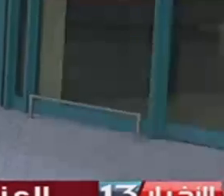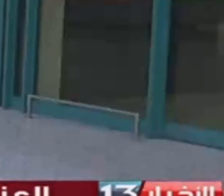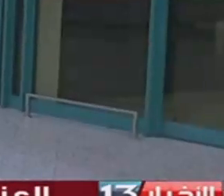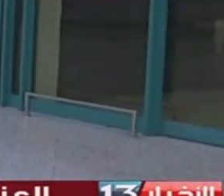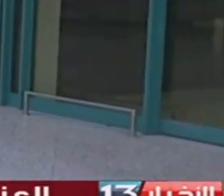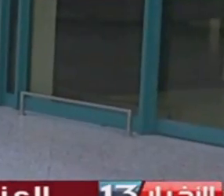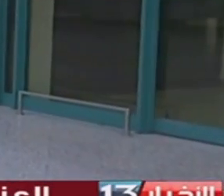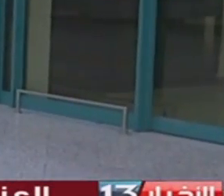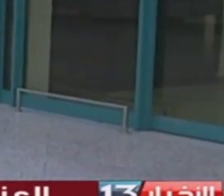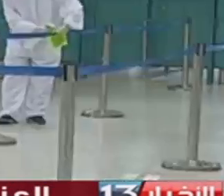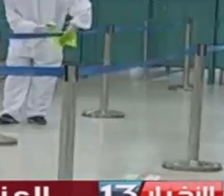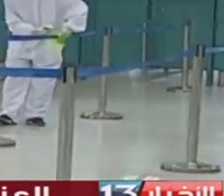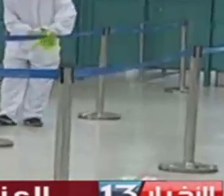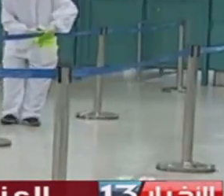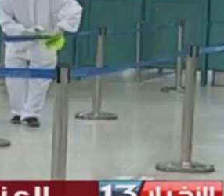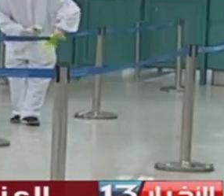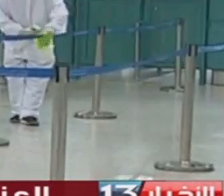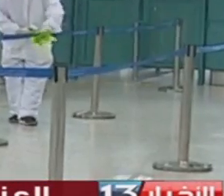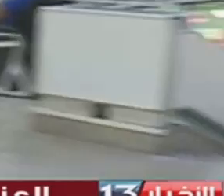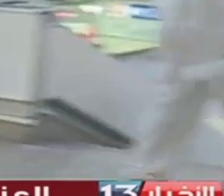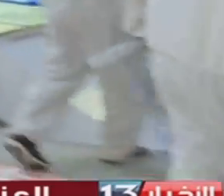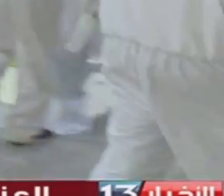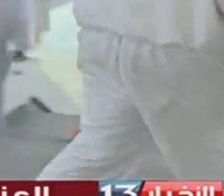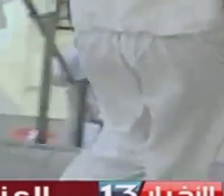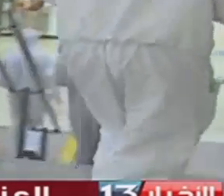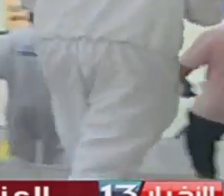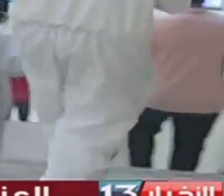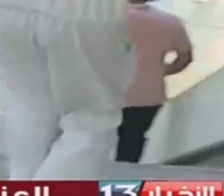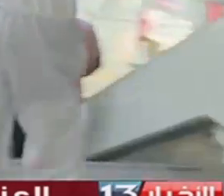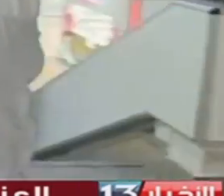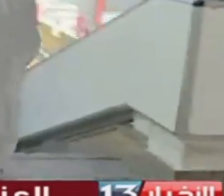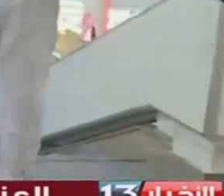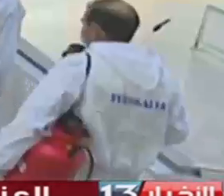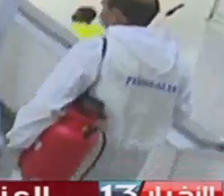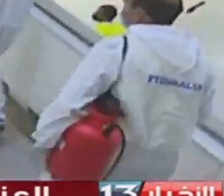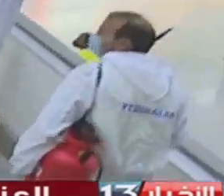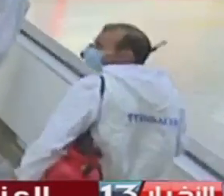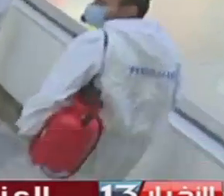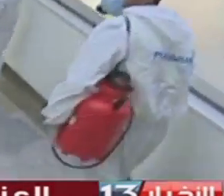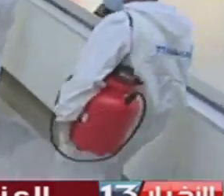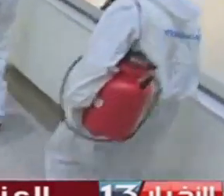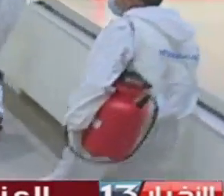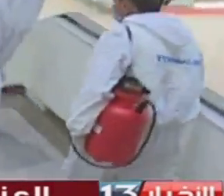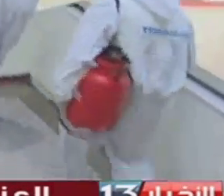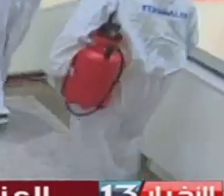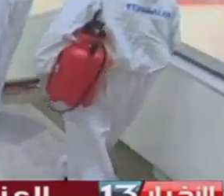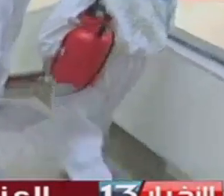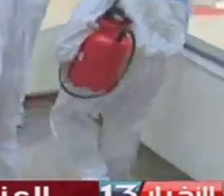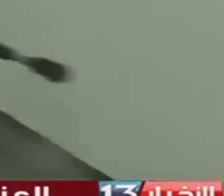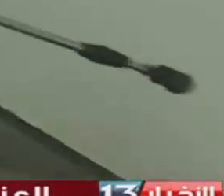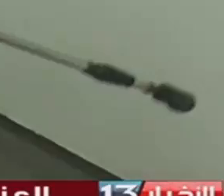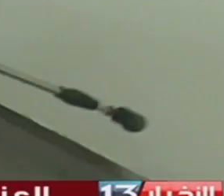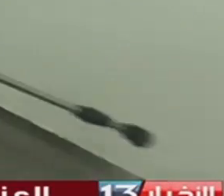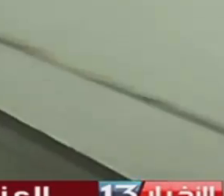مطار تونس قرطاج يشهد عمليات تعقيم إثر إعلان ديوان الطيران المدني والمطارات تسجيل إصابة عون خدمات تابع لشركة الخطوط